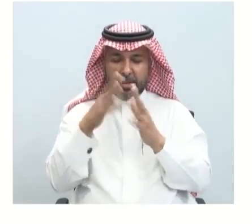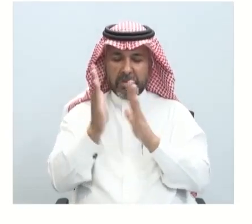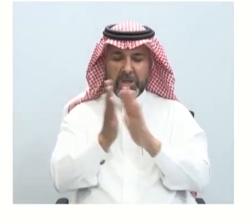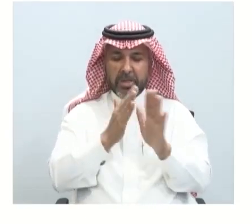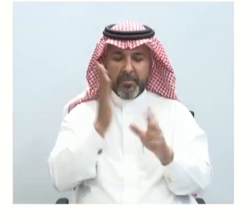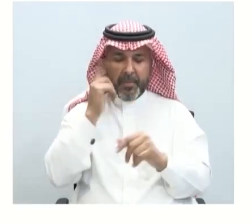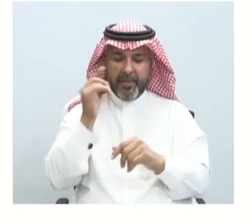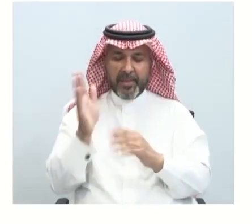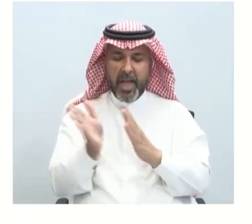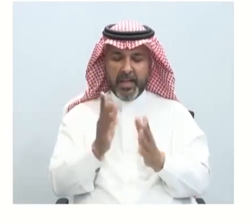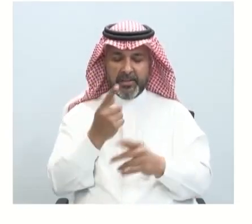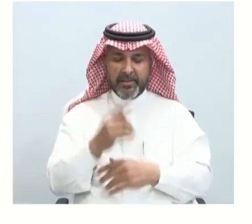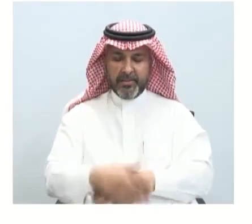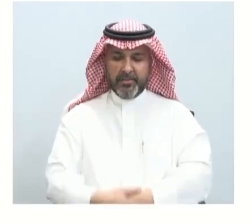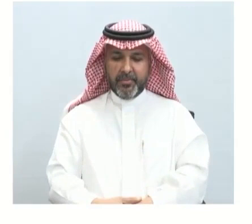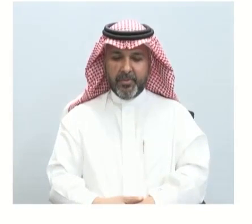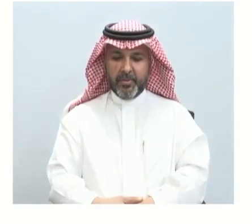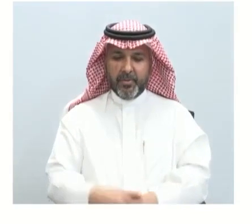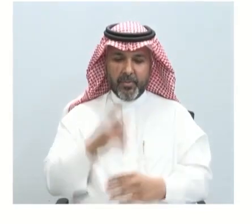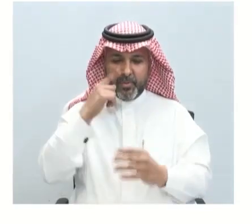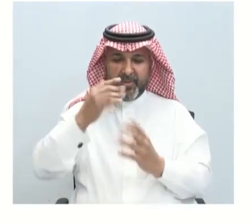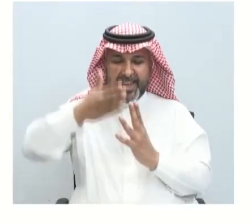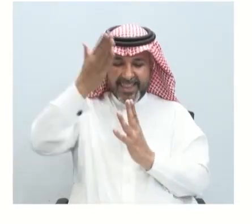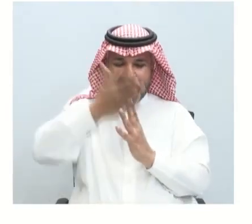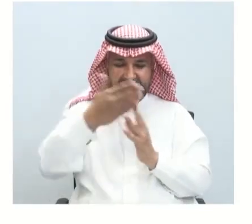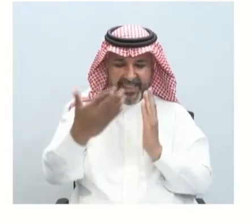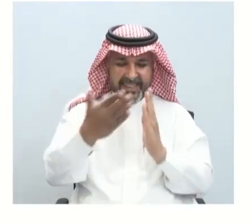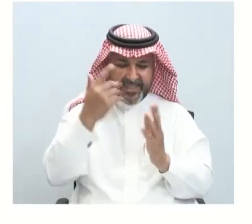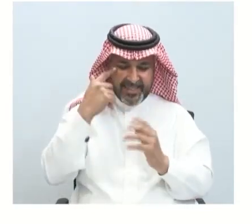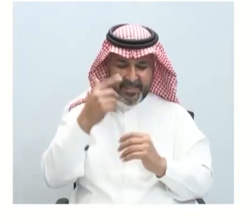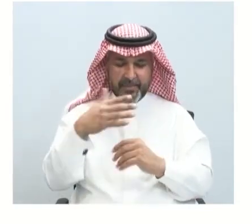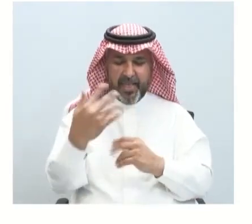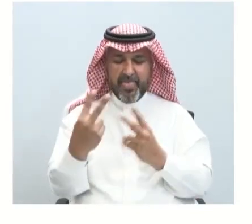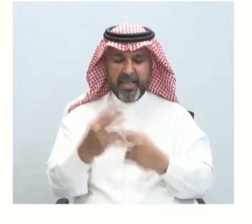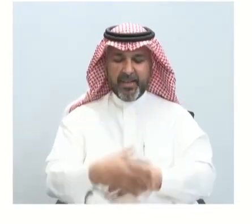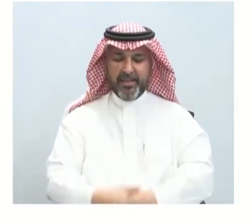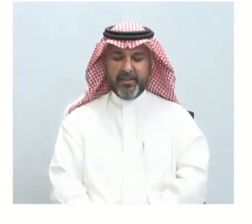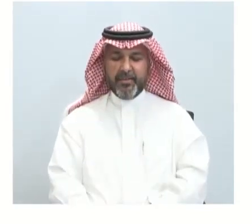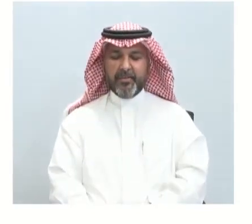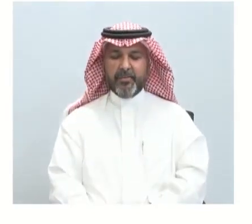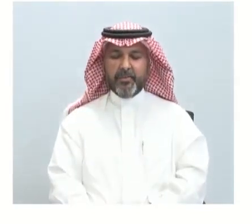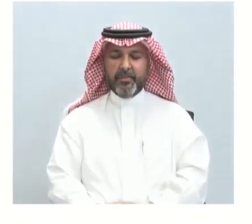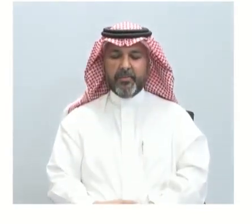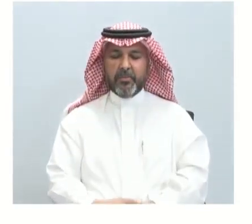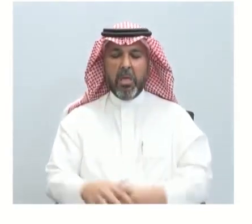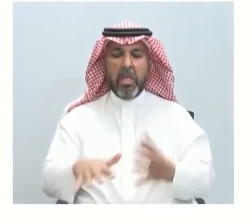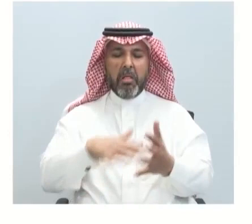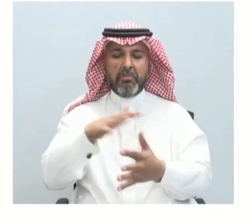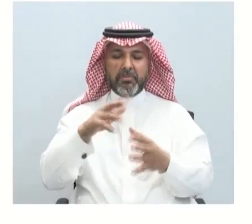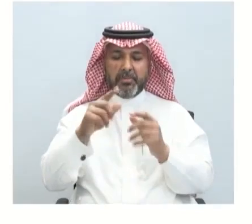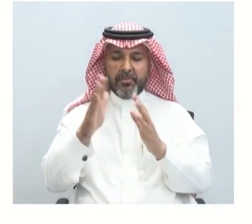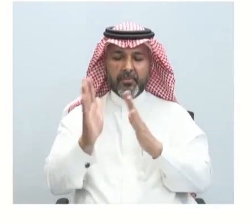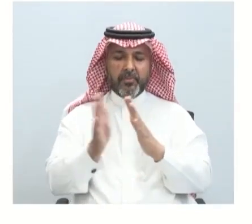هذه كروموسومات بدات في الانقسام الاستوائي او في الطور الاستوائي الثاني بالاصطفاف عشوائيا على خط